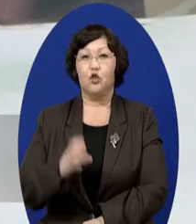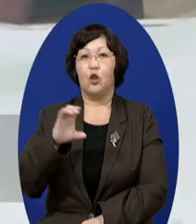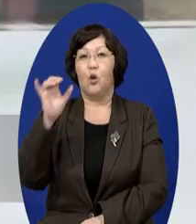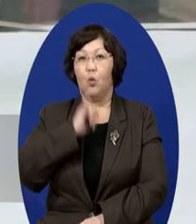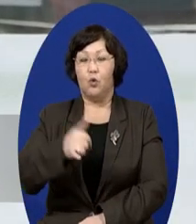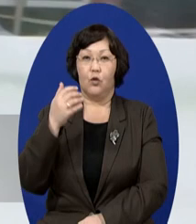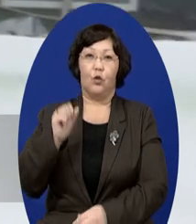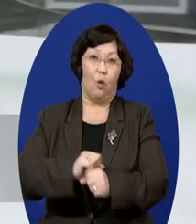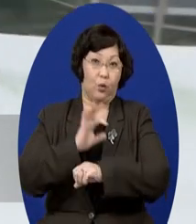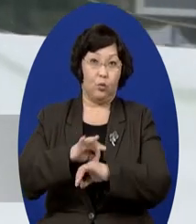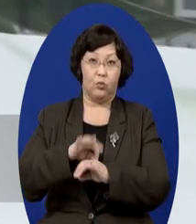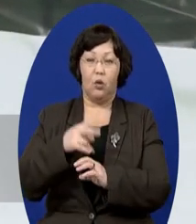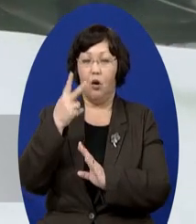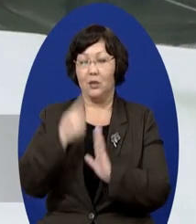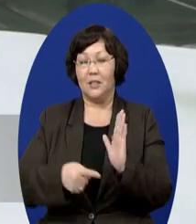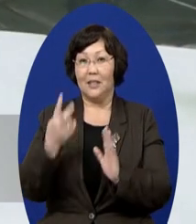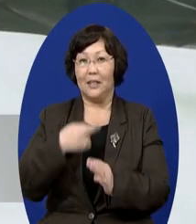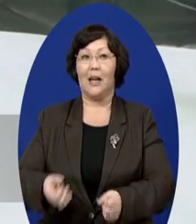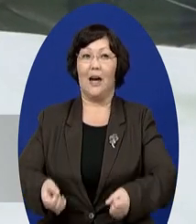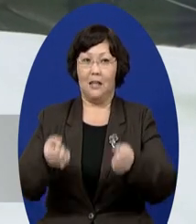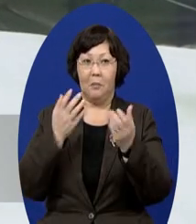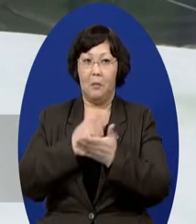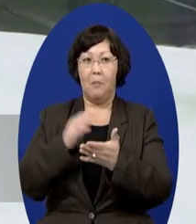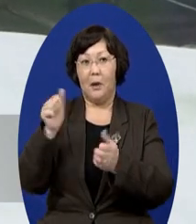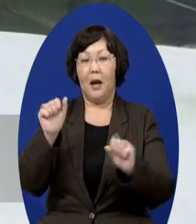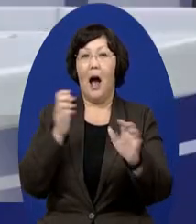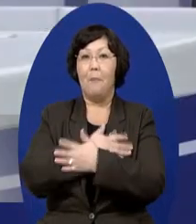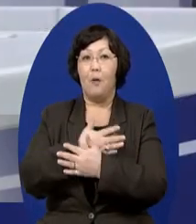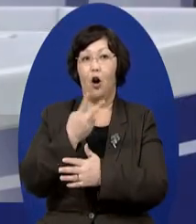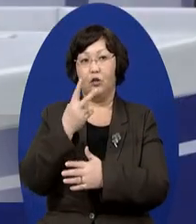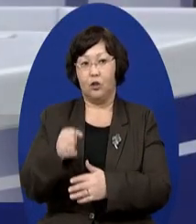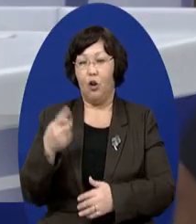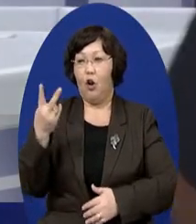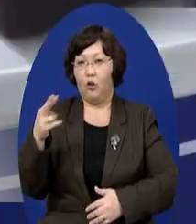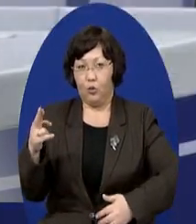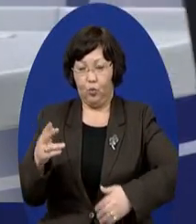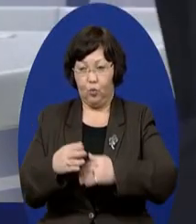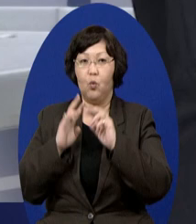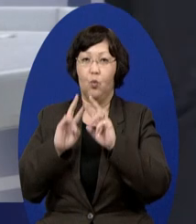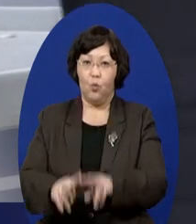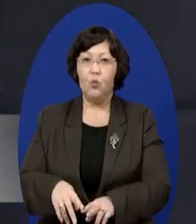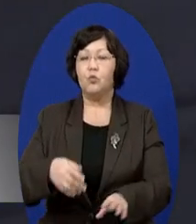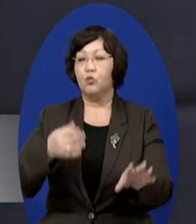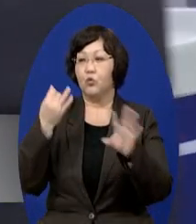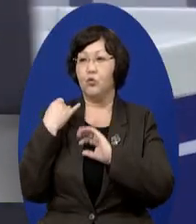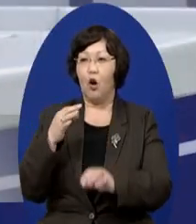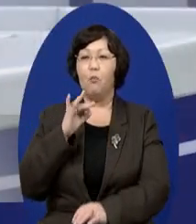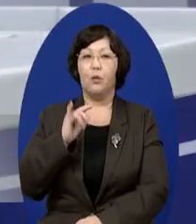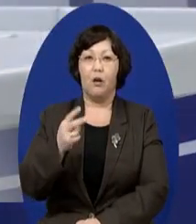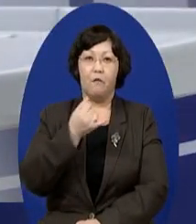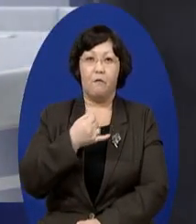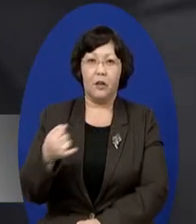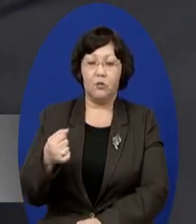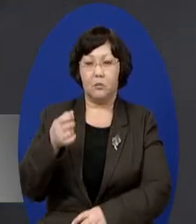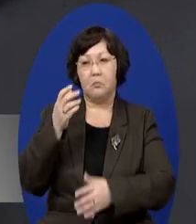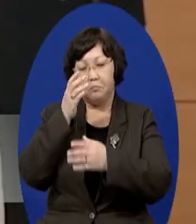сар шинийн баяр 2-р сарын 1-нд тохиож, баярын амралтаа 2-р сарын 2-ны хүртэл үргэлжилнэ. Өнгөрсөн 7 хоногт омикрон хувилбарын